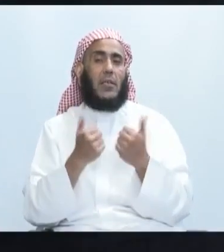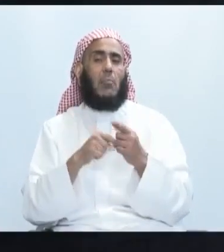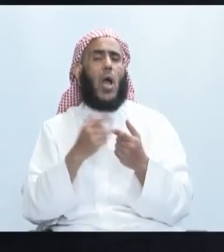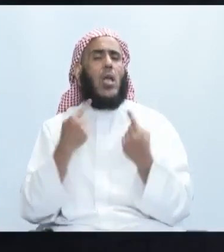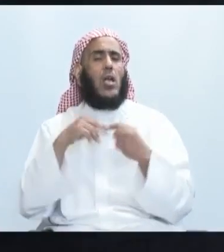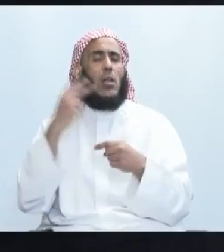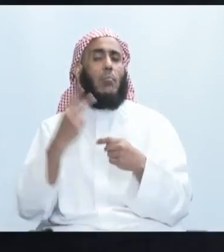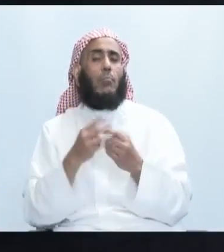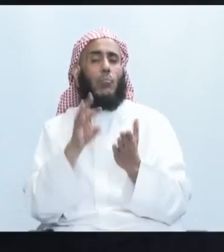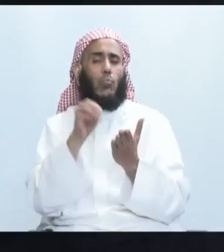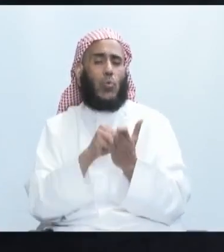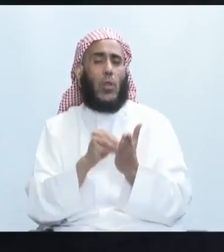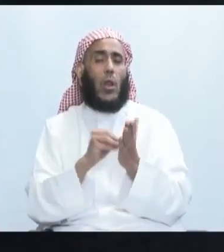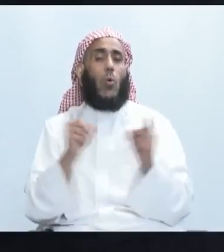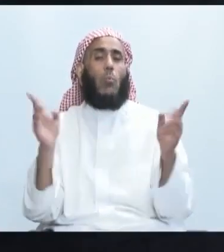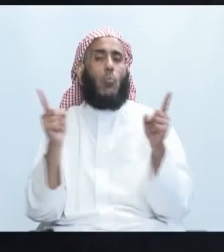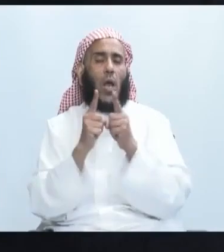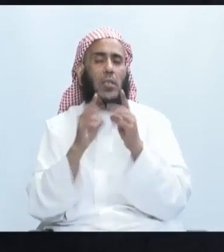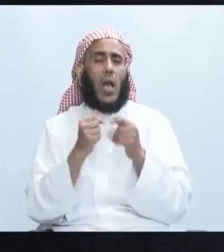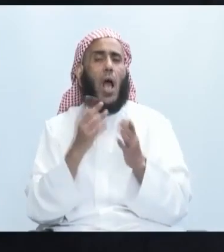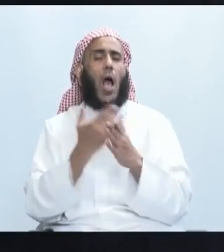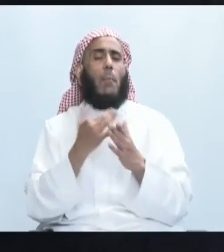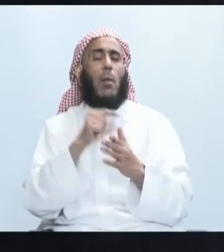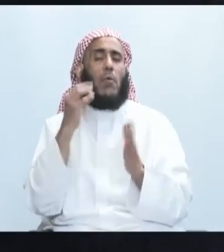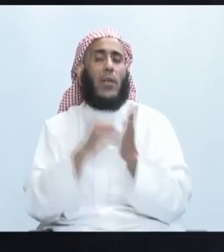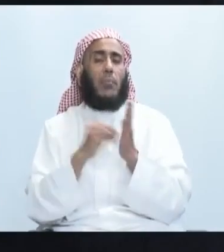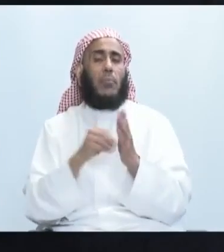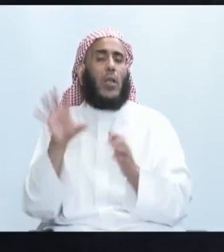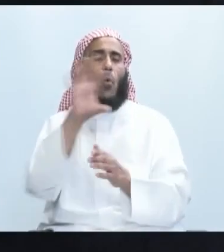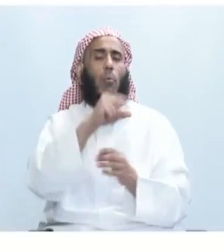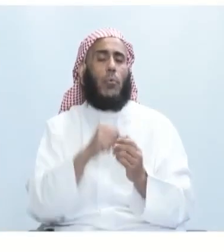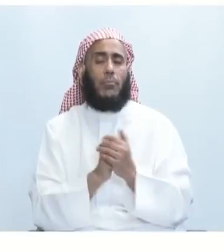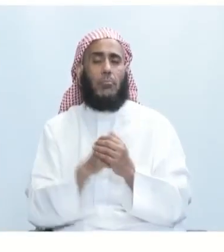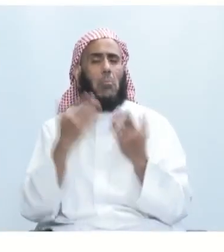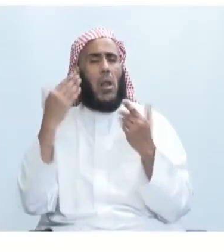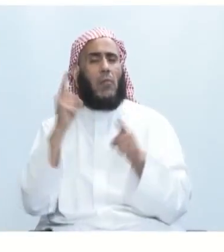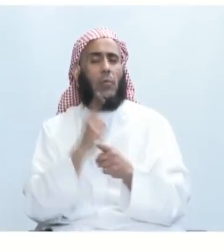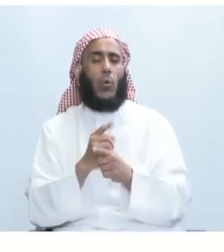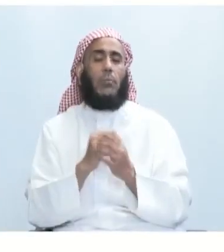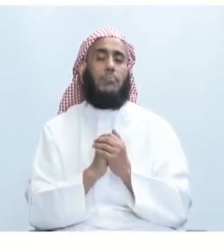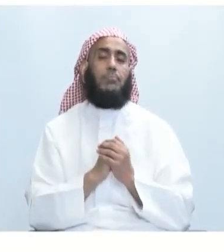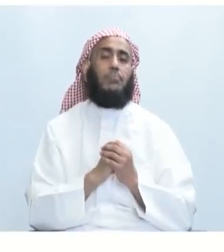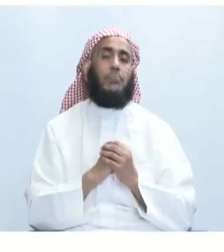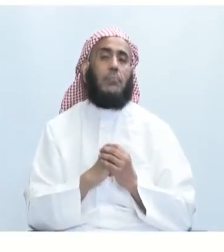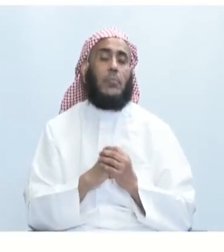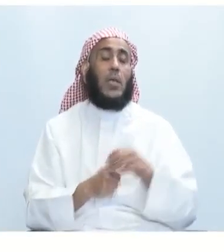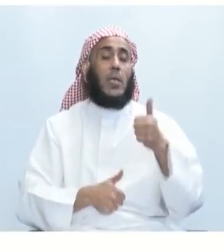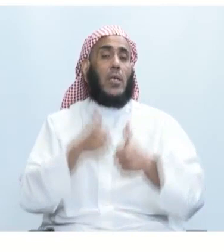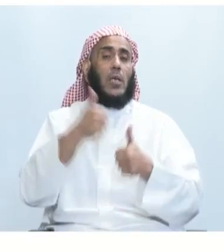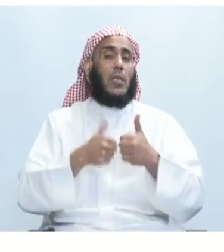علم العلوم تضع له ملخص لاهم المفاهيم التي يتكون منه هذا العلم اختبار